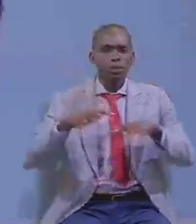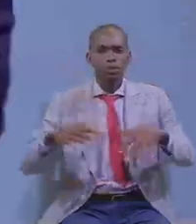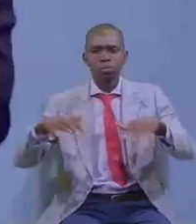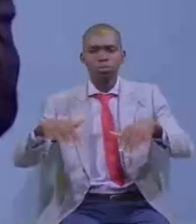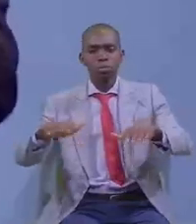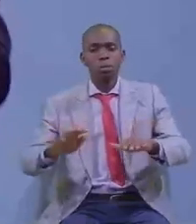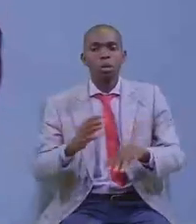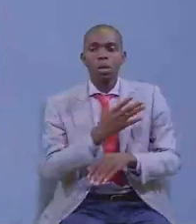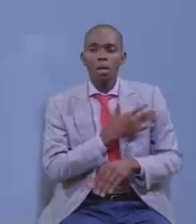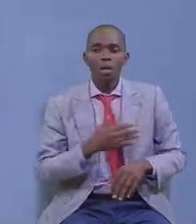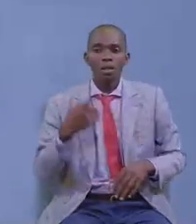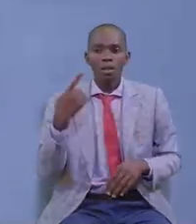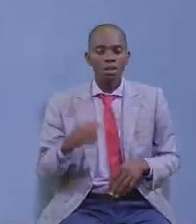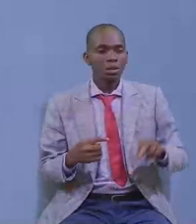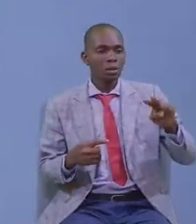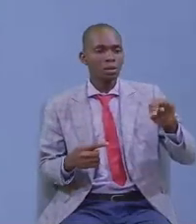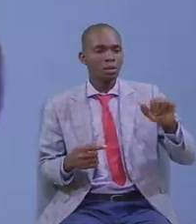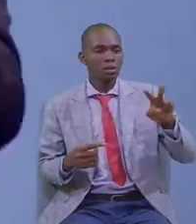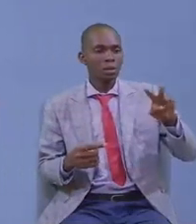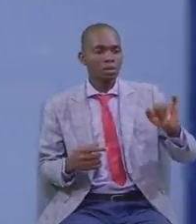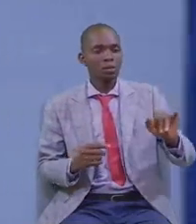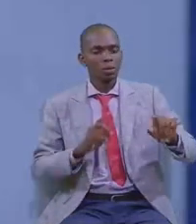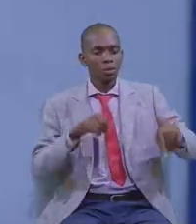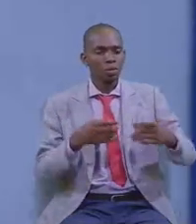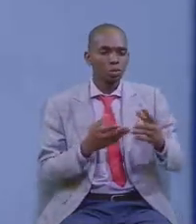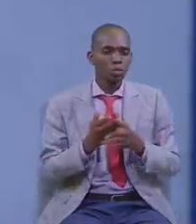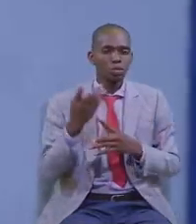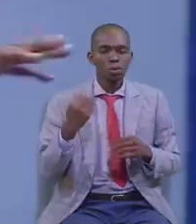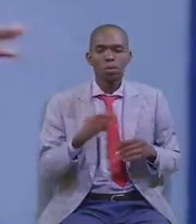Et si c'est la Navy, il passe par la mer.